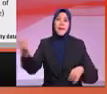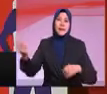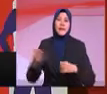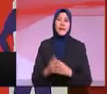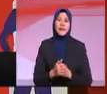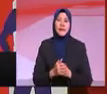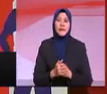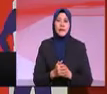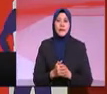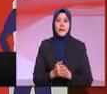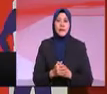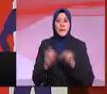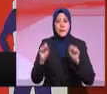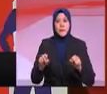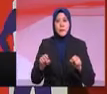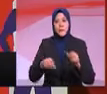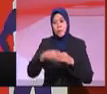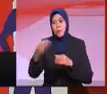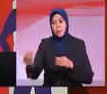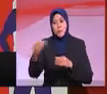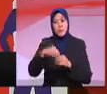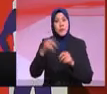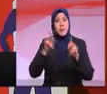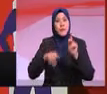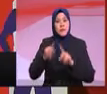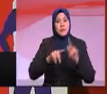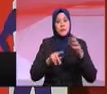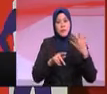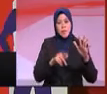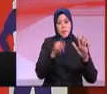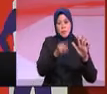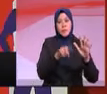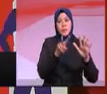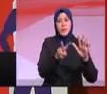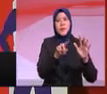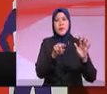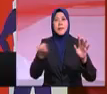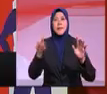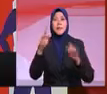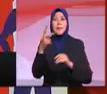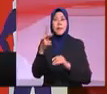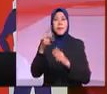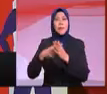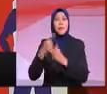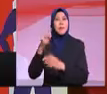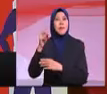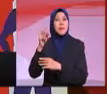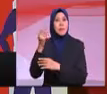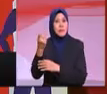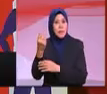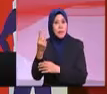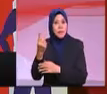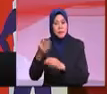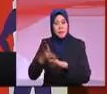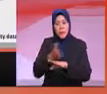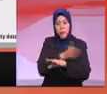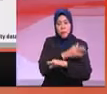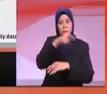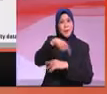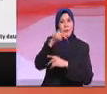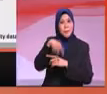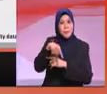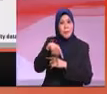kita lihat ni pergerakan penduduk daripada 15 Februari hingga 13 November melihat kepada sebelum MCO,